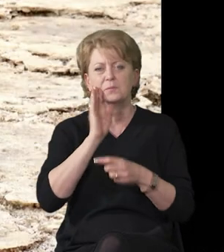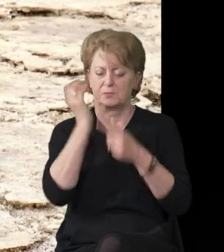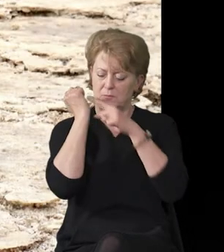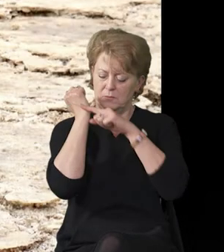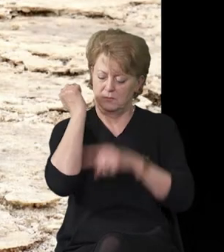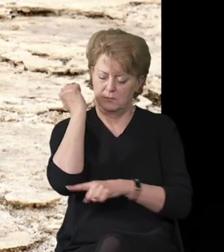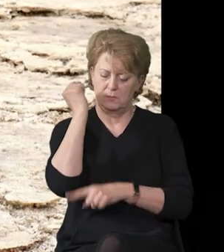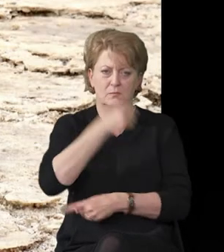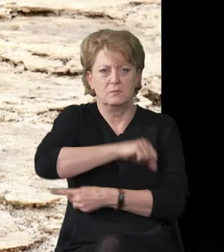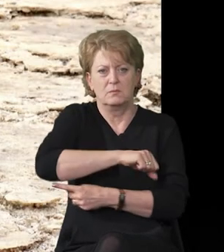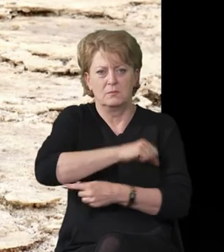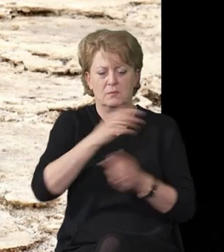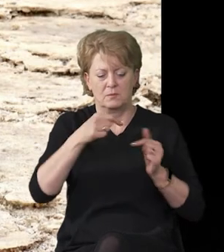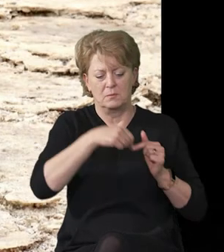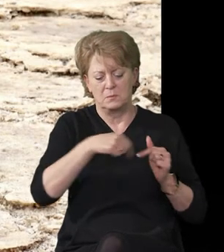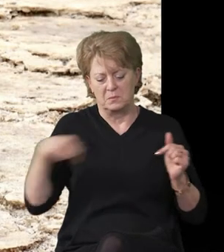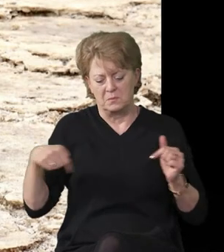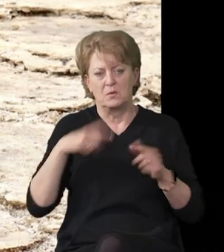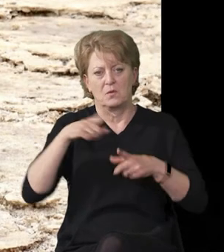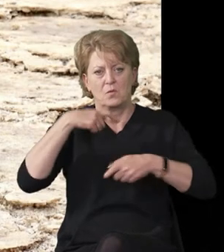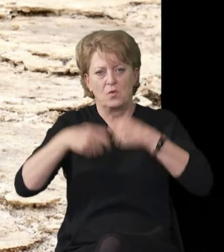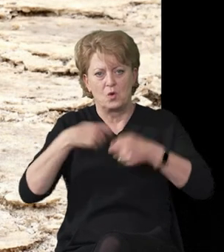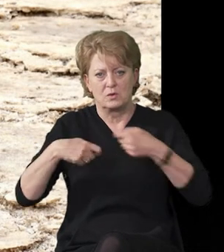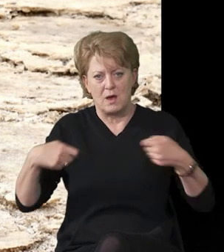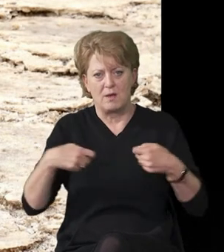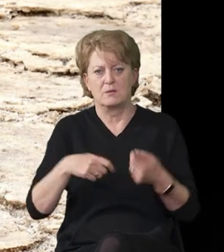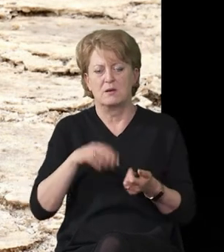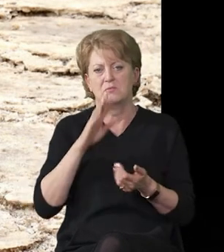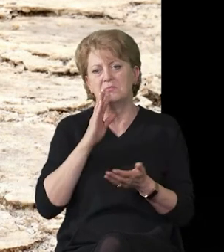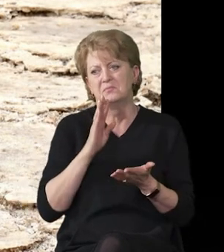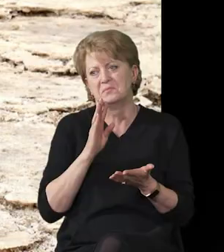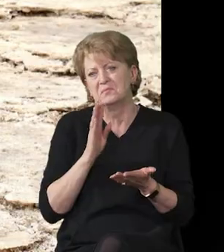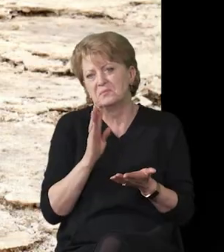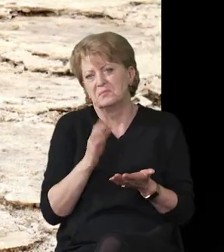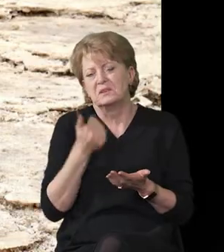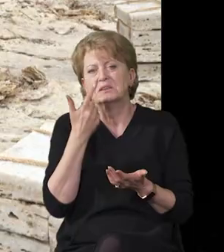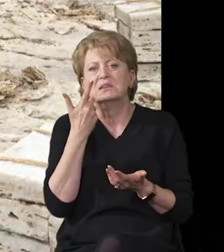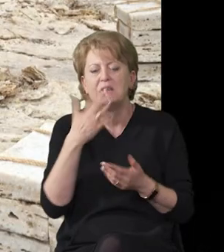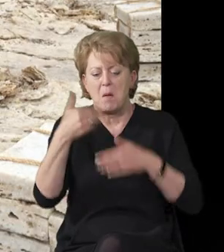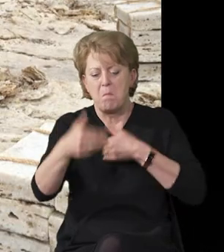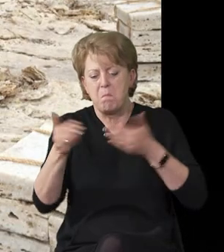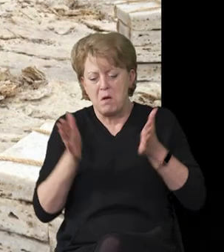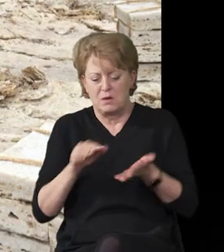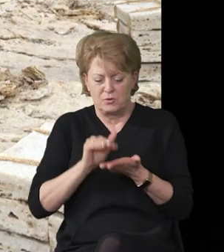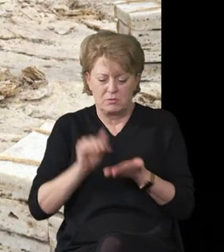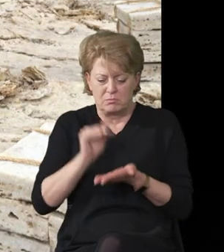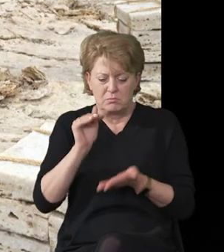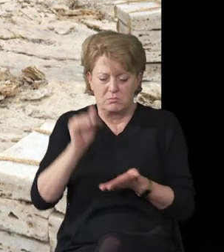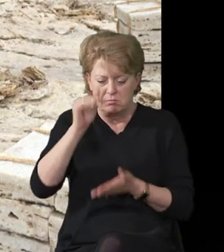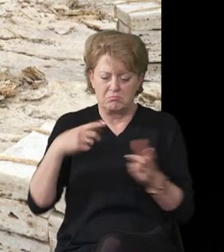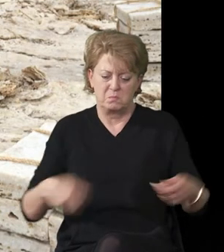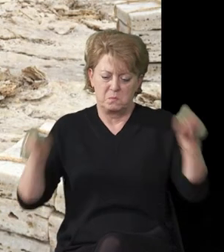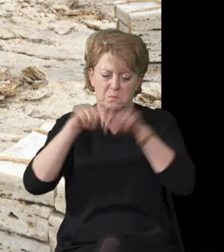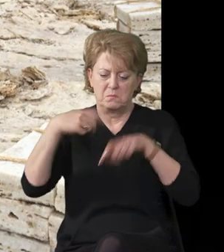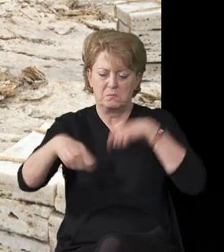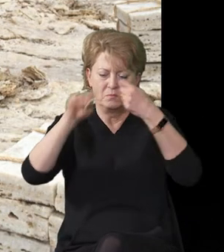dorosłego mężczyzny. Wiązane są te bloki w coś w rodzaju takich paczek, pakunków, no i oczywiście